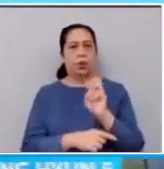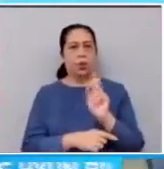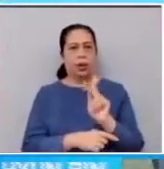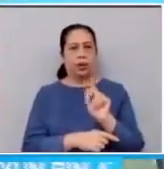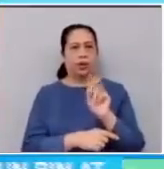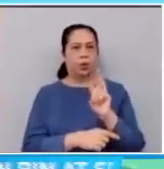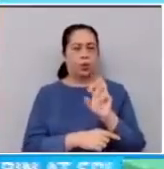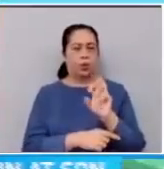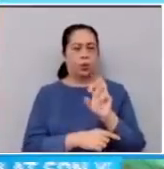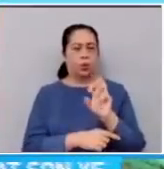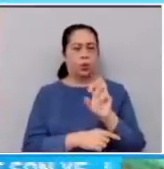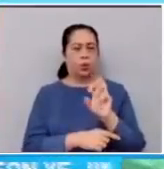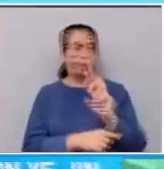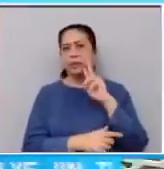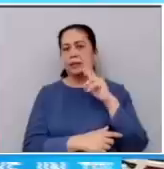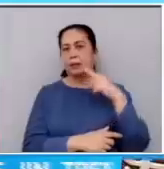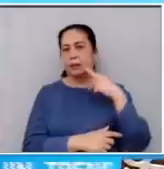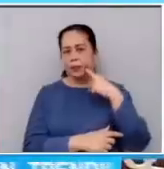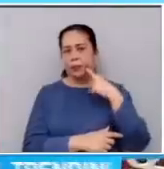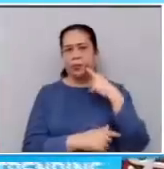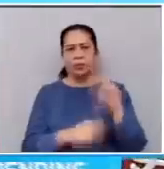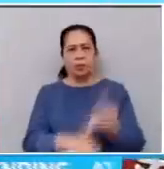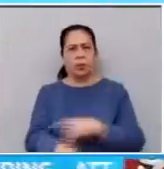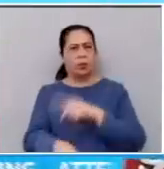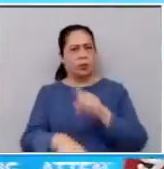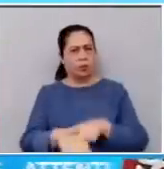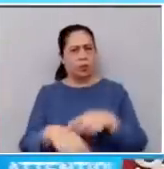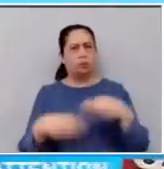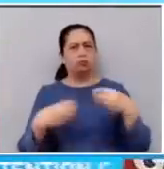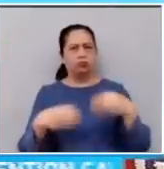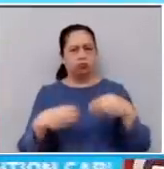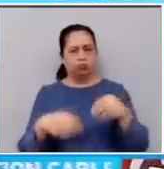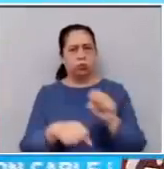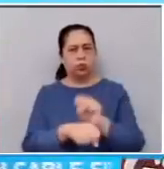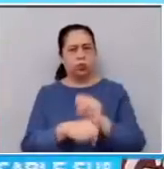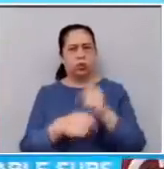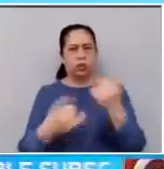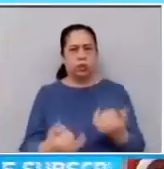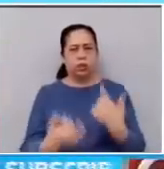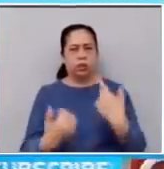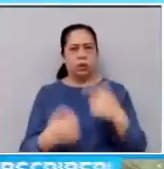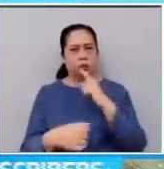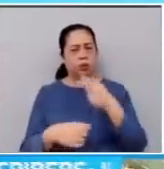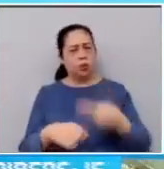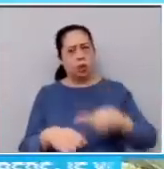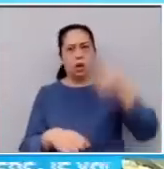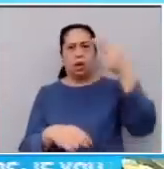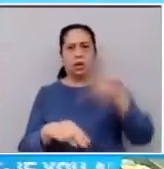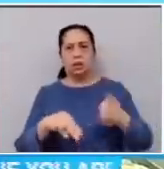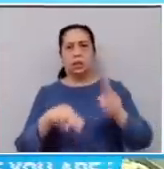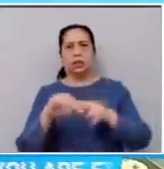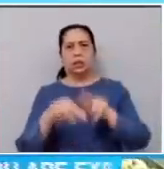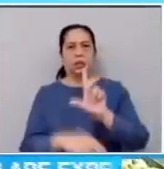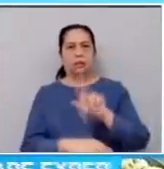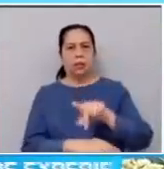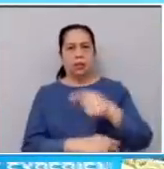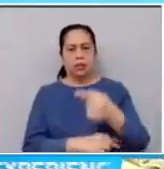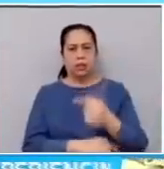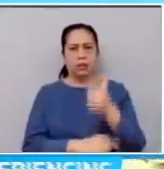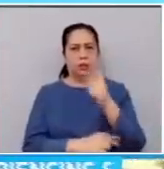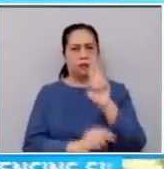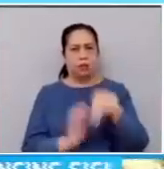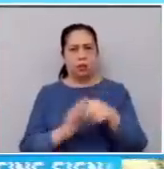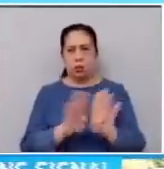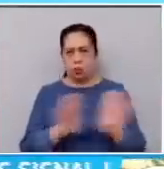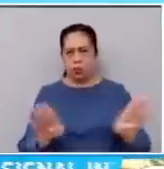Vanji Ponce. Sa tinagal-tagal niya sa hanap buhay niya, ngayon daw ang all-time high na presyo ng LPG. 24 hours bukas ang stall niya,